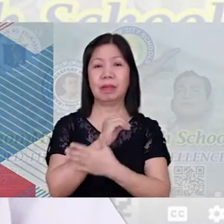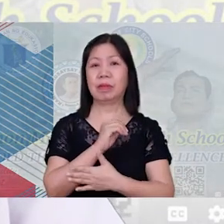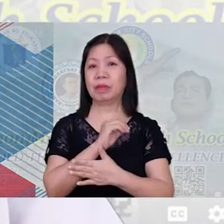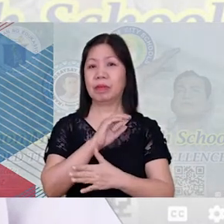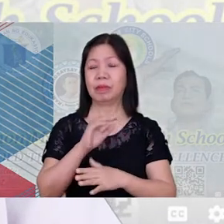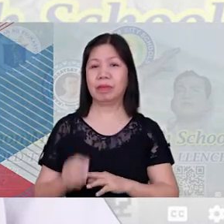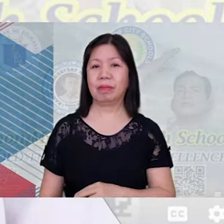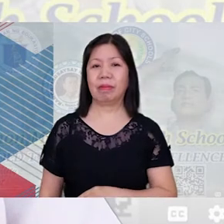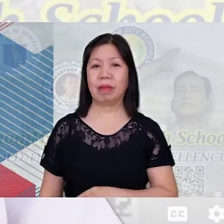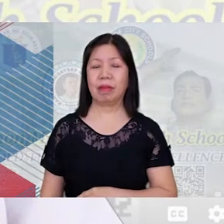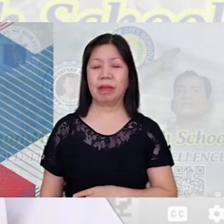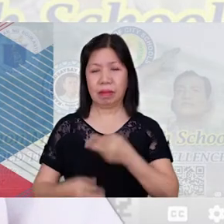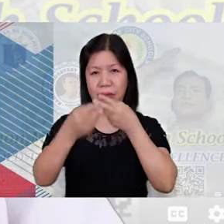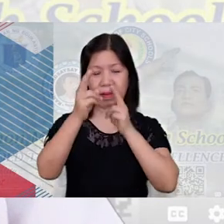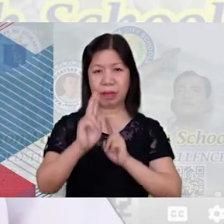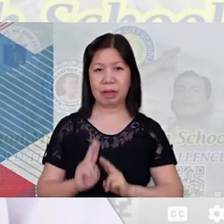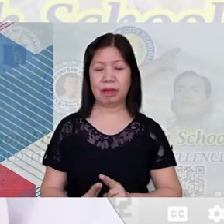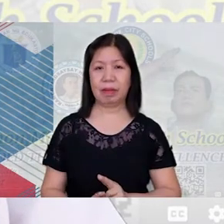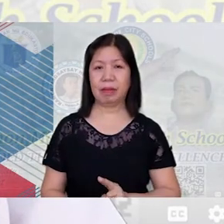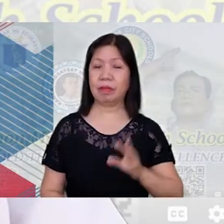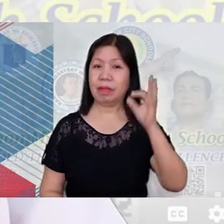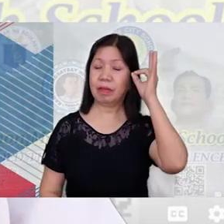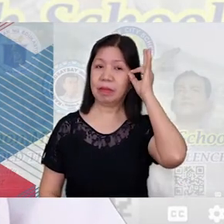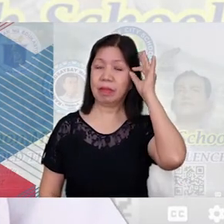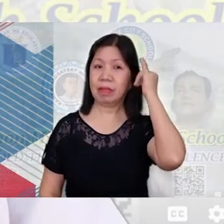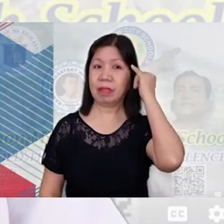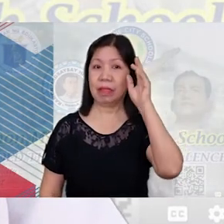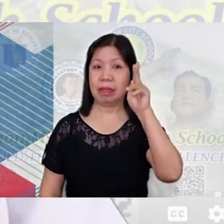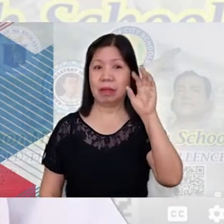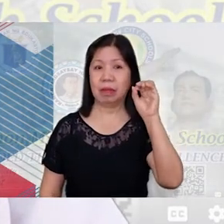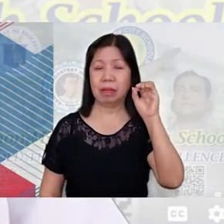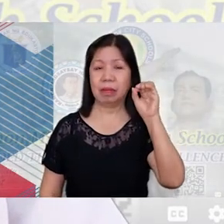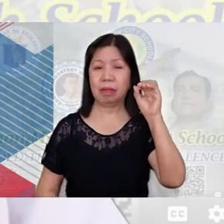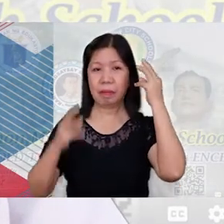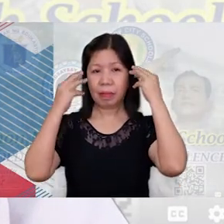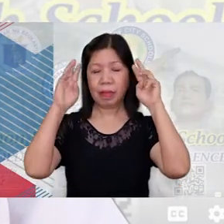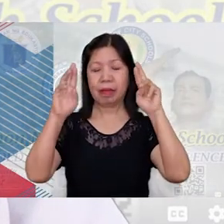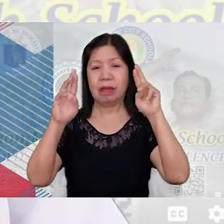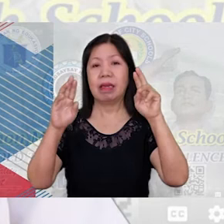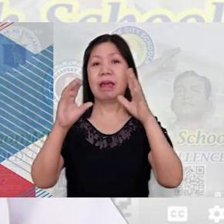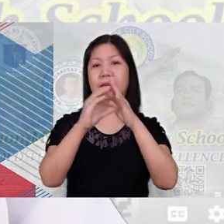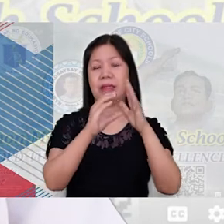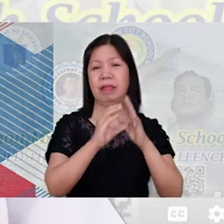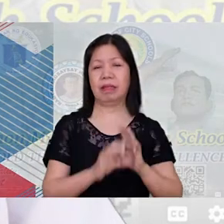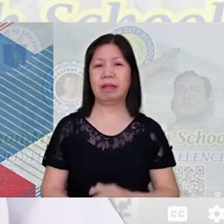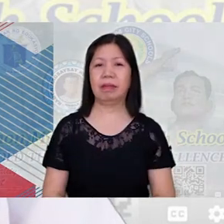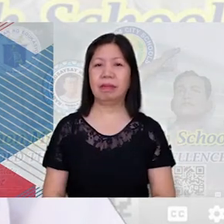rehiyon. Kagalang-galang Francisco Isko Dumagoso Jr., punong lungsod ng